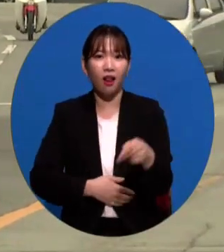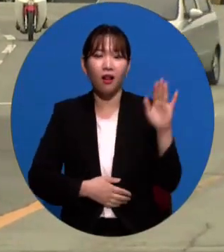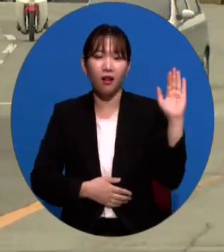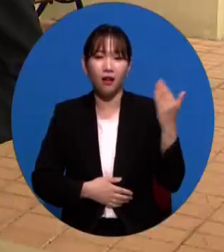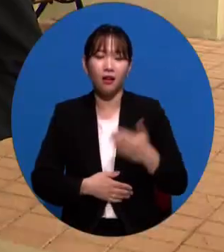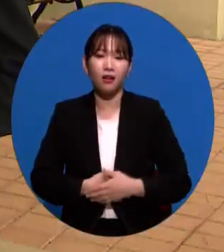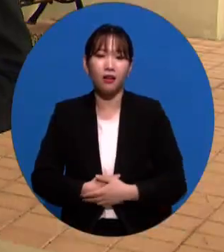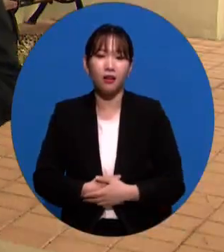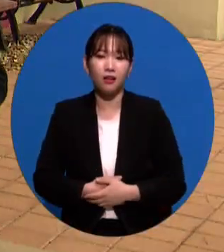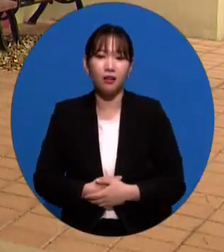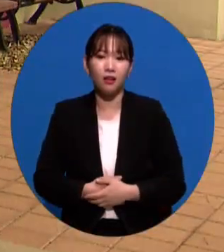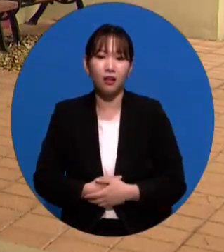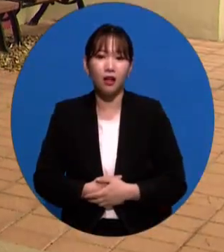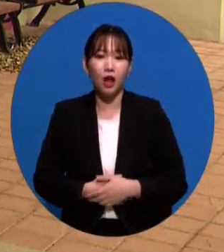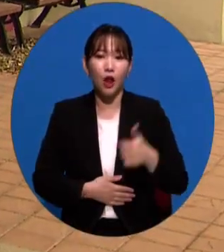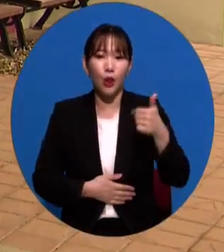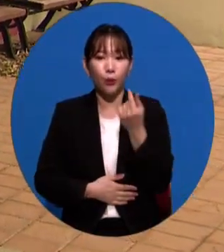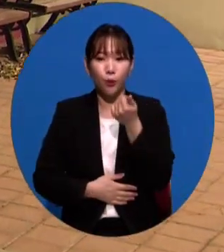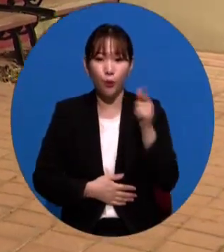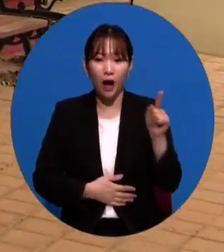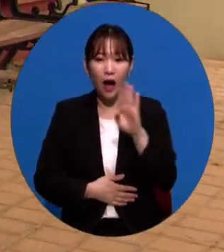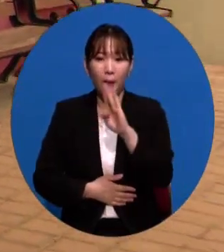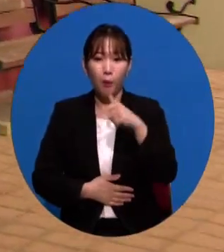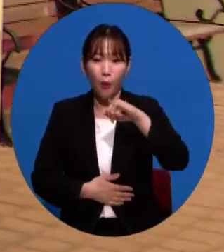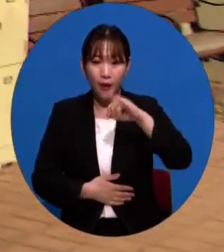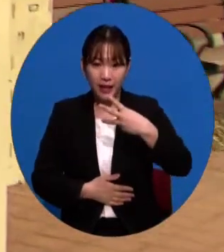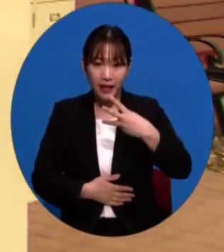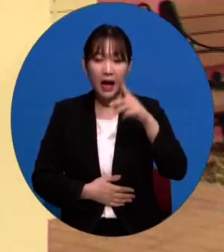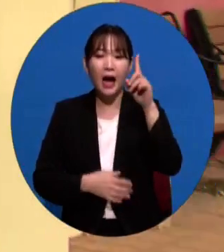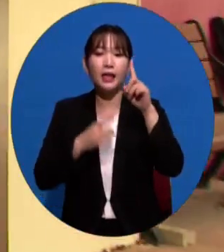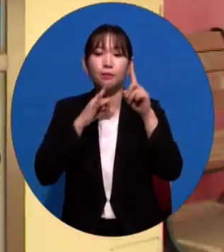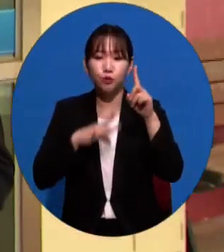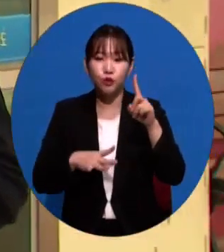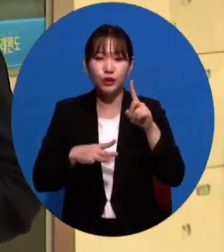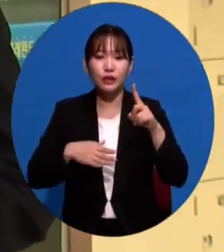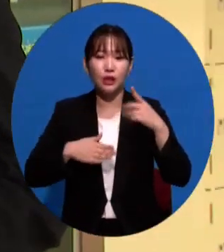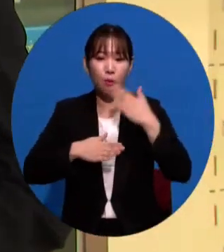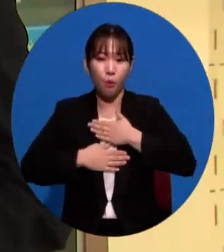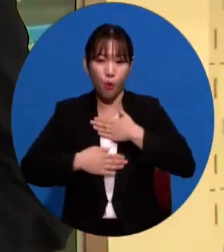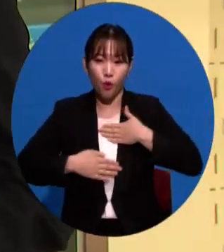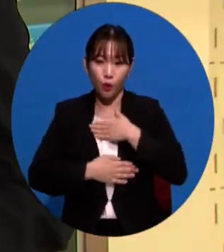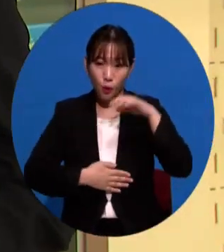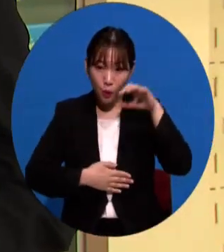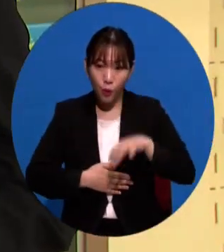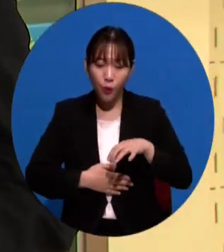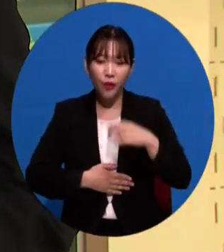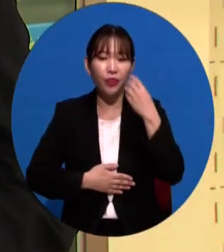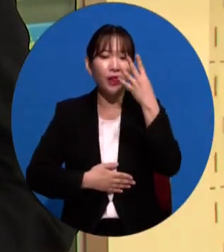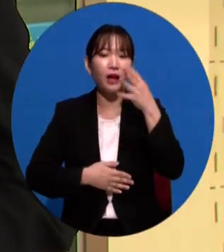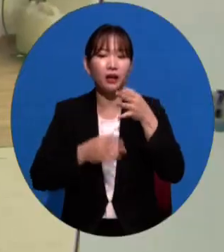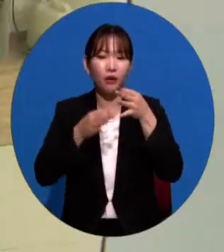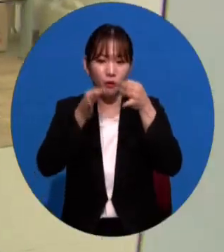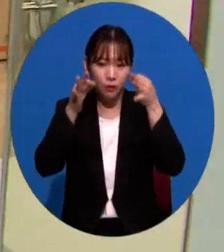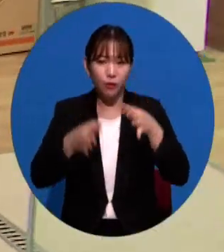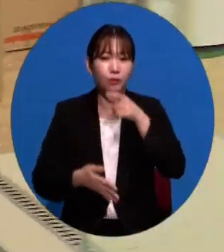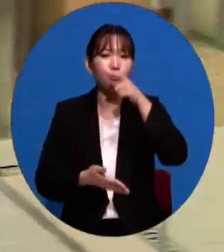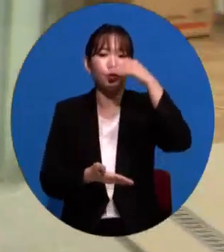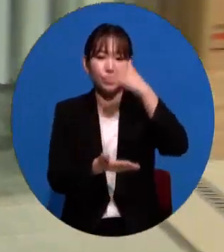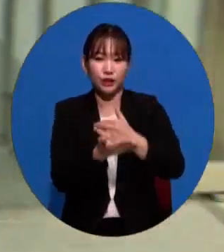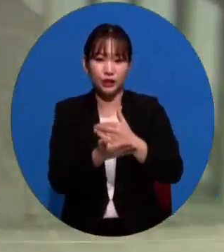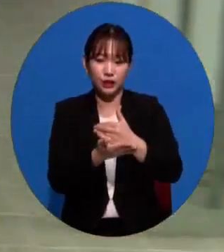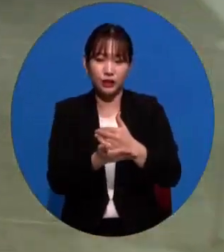끊겨버렸습니다. 노화 보길의 유일한 공중 목욕장이 제한급수로 인해 4개월째 문을 닫고 있습니다. 한